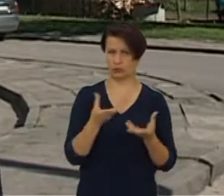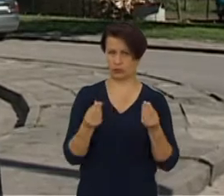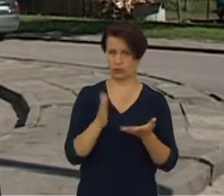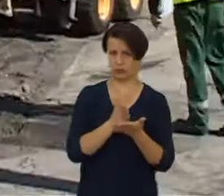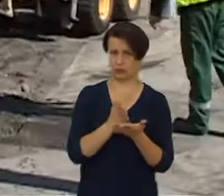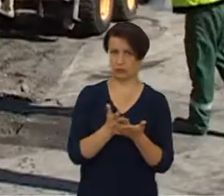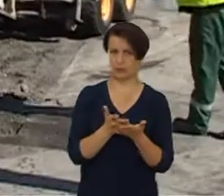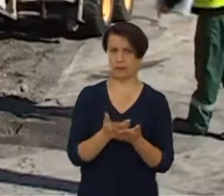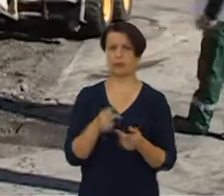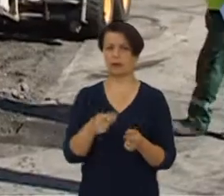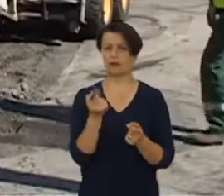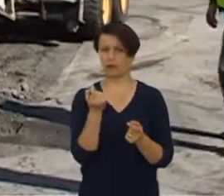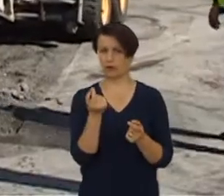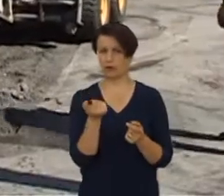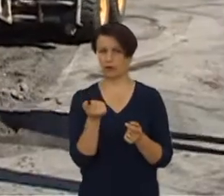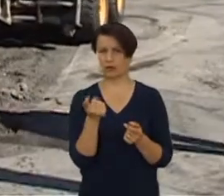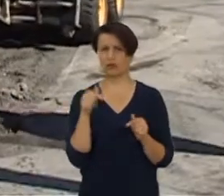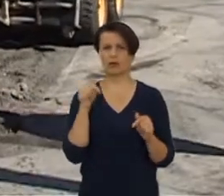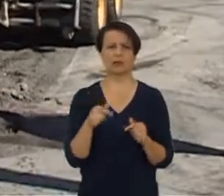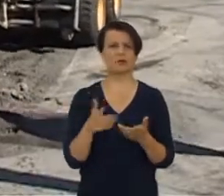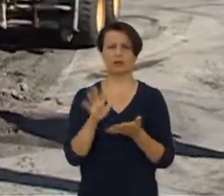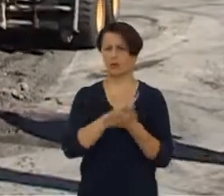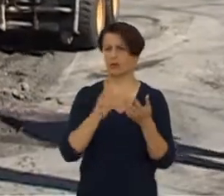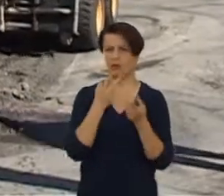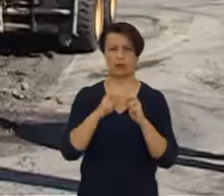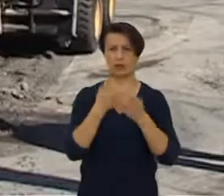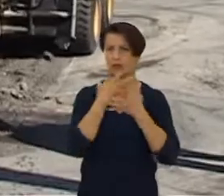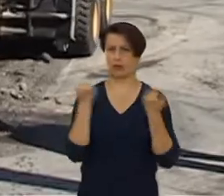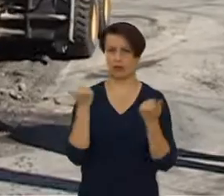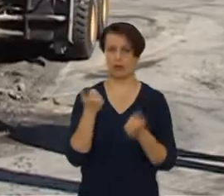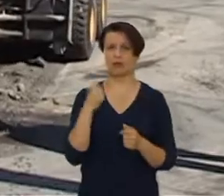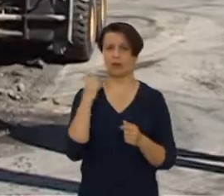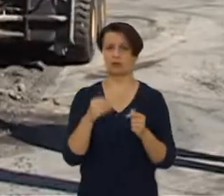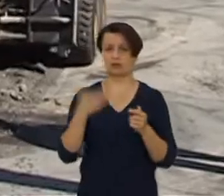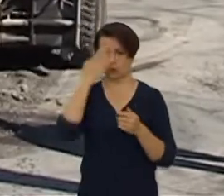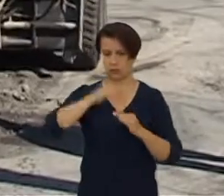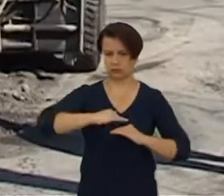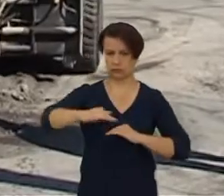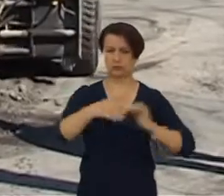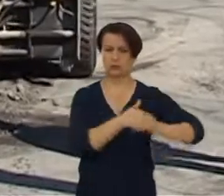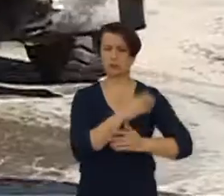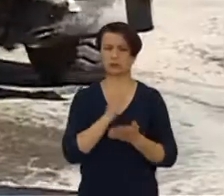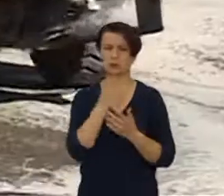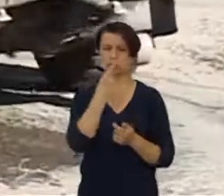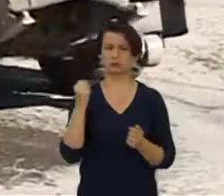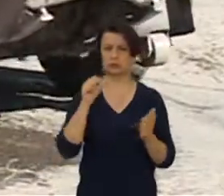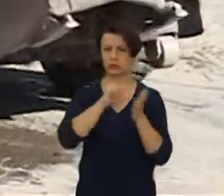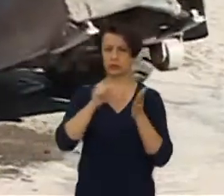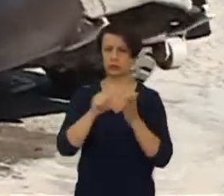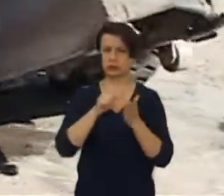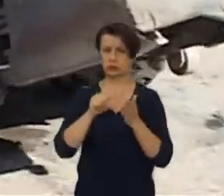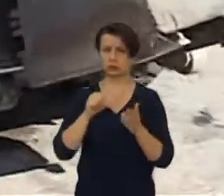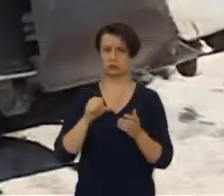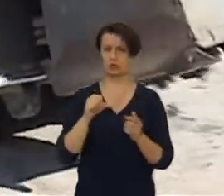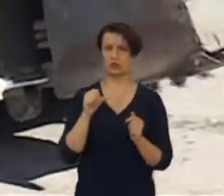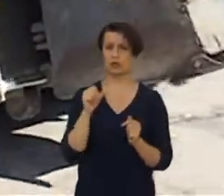tas duobes, būna jos drėgnos. Ten čiu, tai čia nieko nesudaro, nes asfalto temperatūra